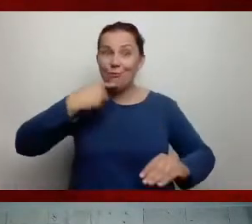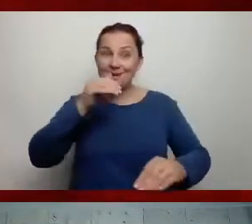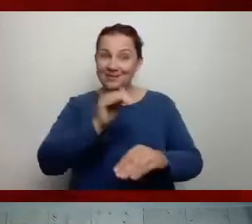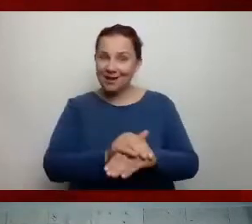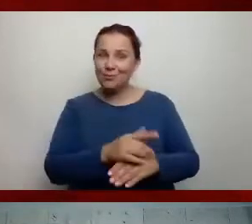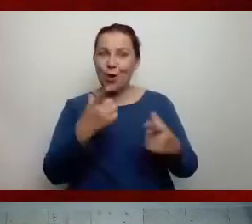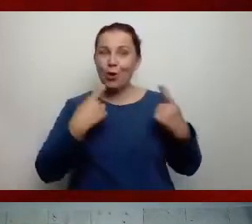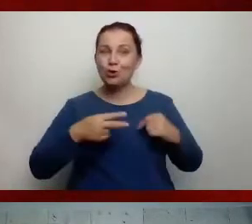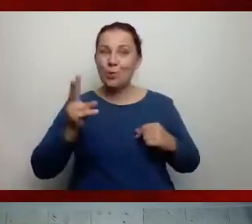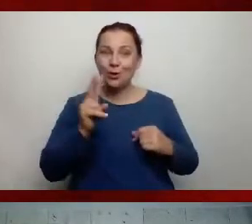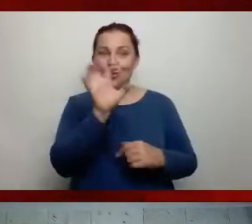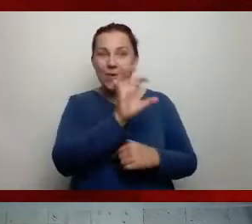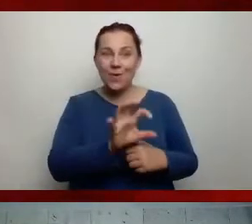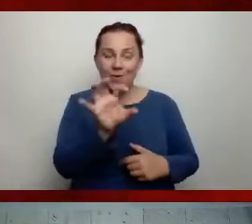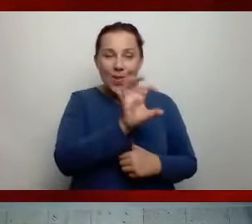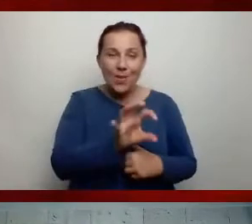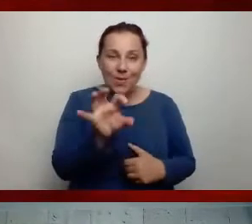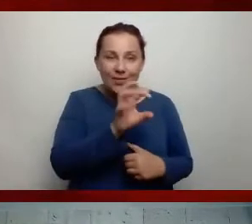widzom, internautom